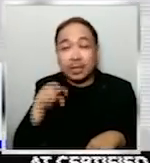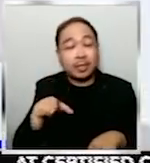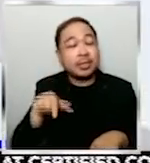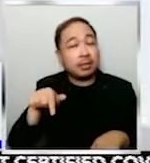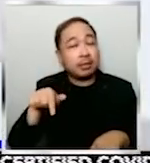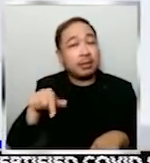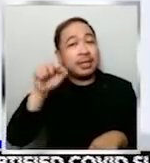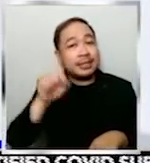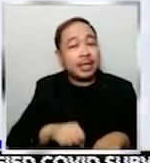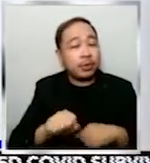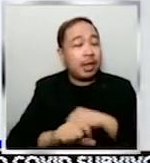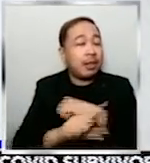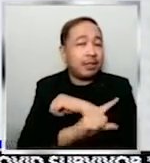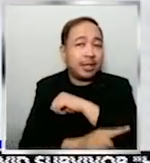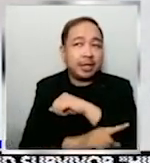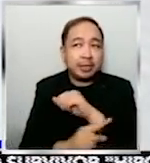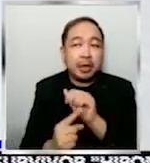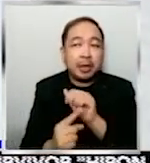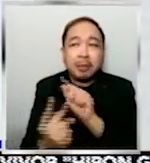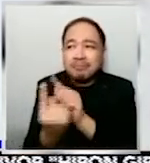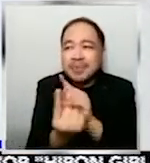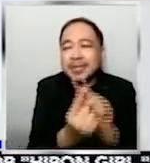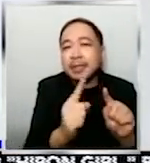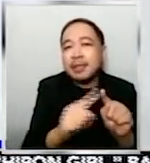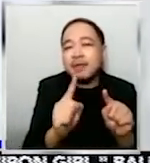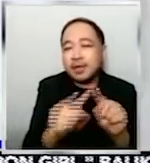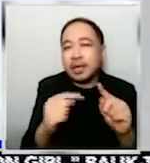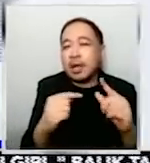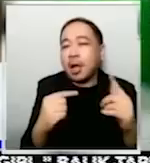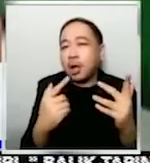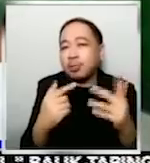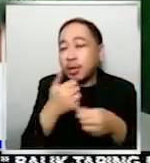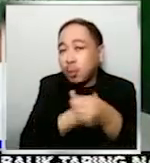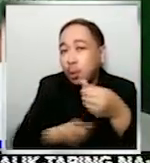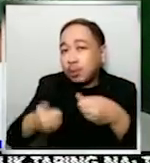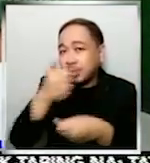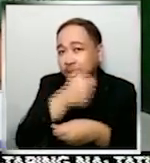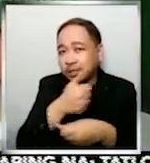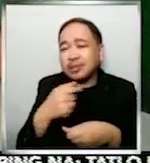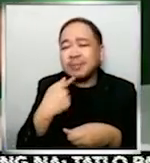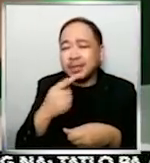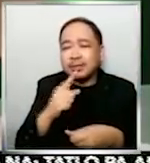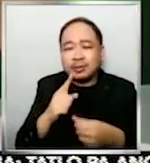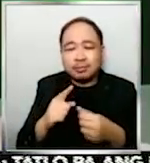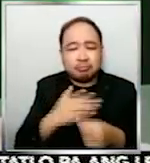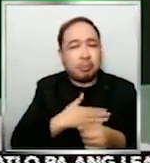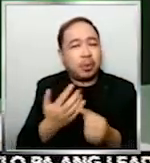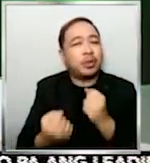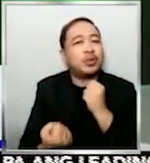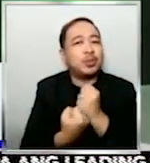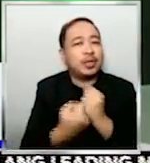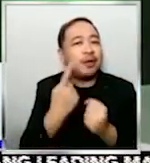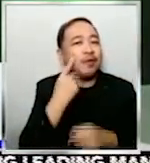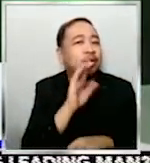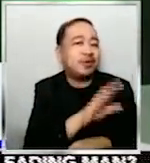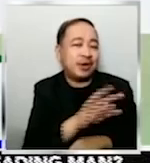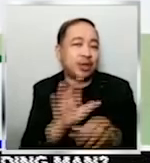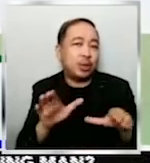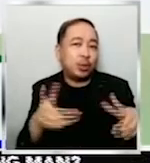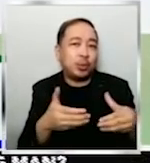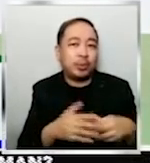opisyal na nagpahayag ng suporta sa Marcos Duterte tandem sa Liloan. Sa kanyang Sara All For You program sa social